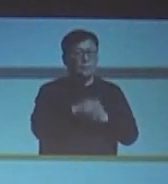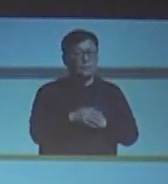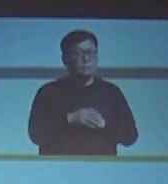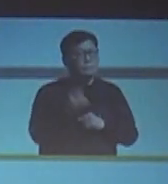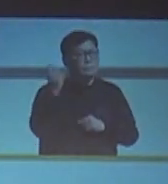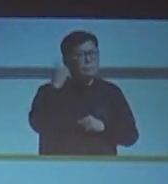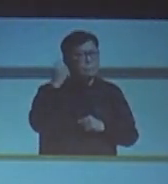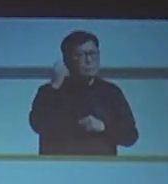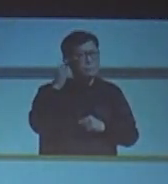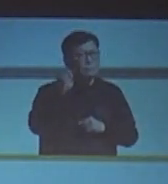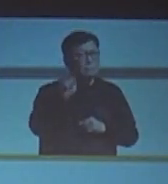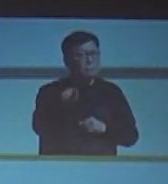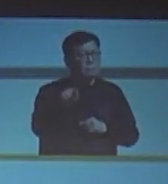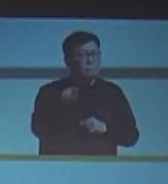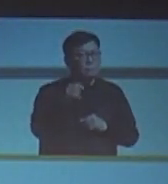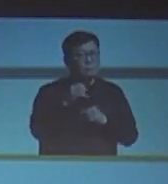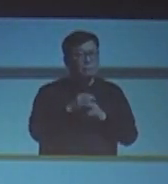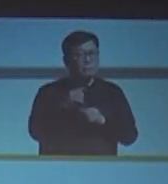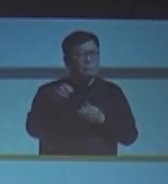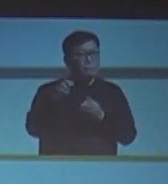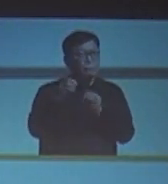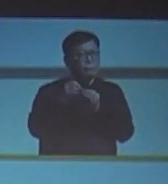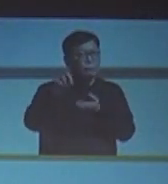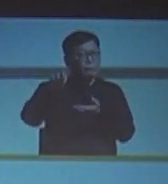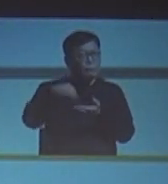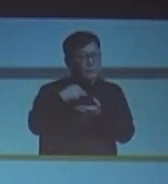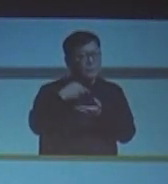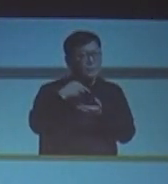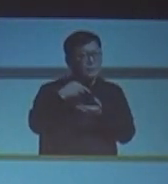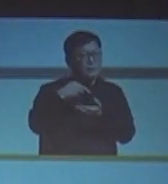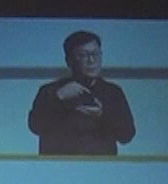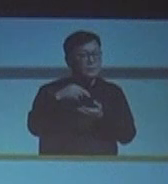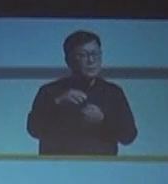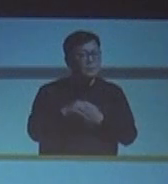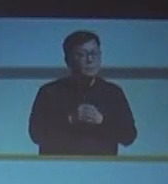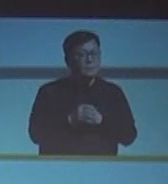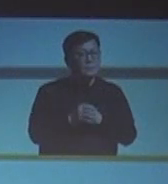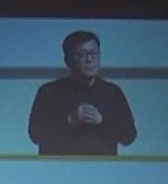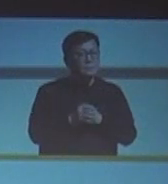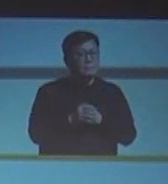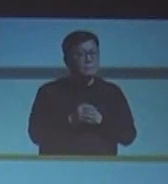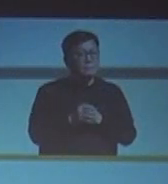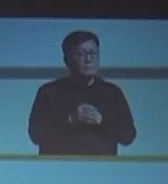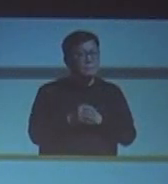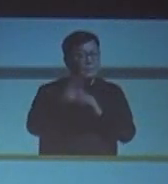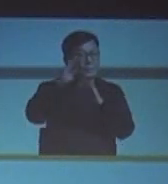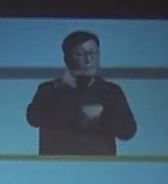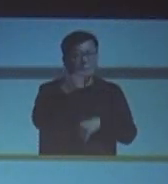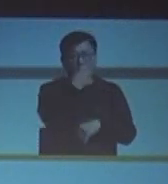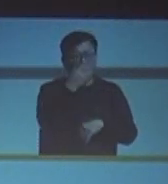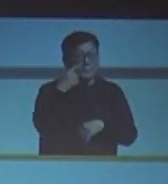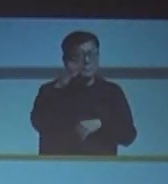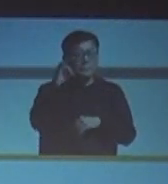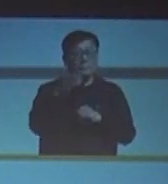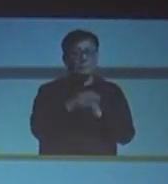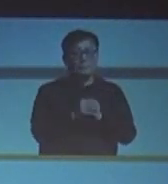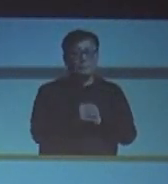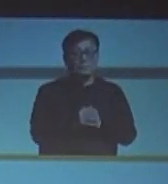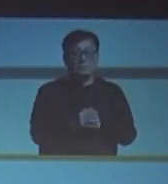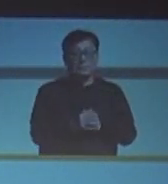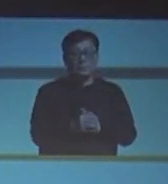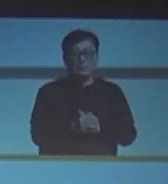소리죠? 메시지 하나가 도착을 했다고 합니다. 네. 네, 네 한번 보도록 하죠. 아,